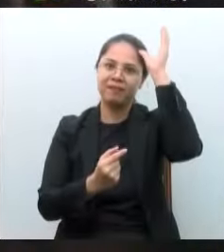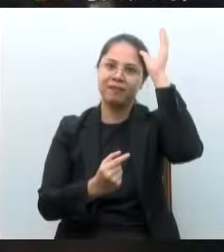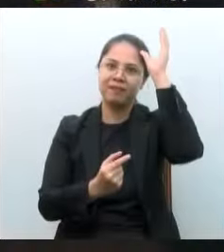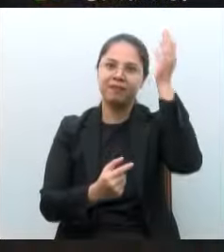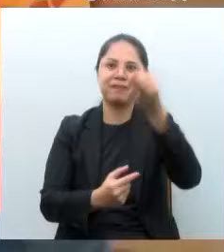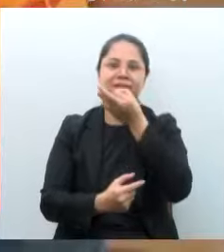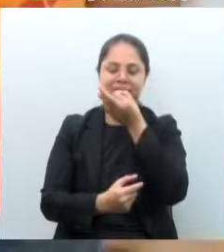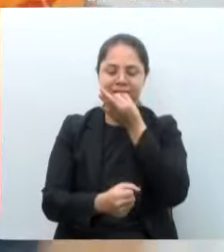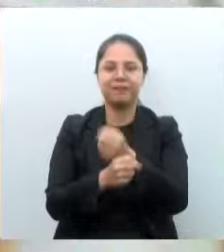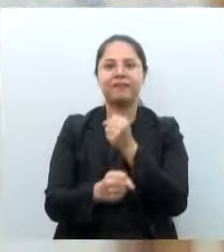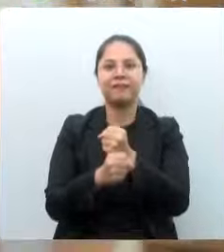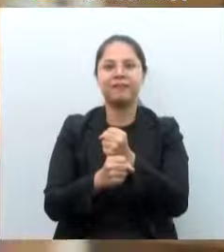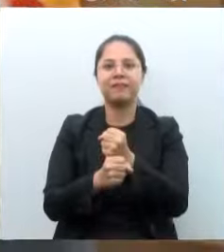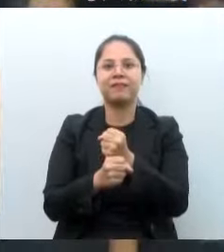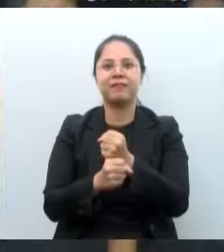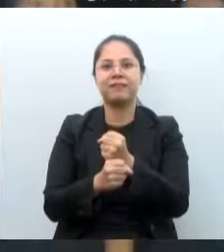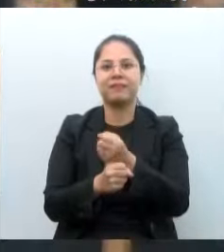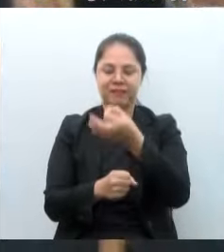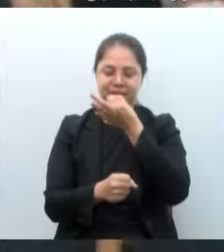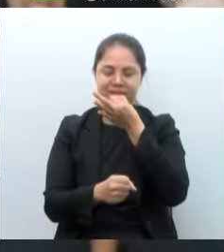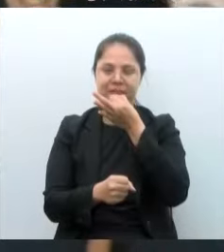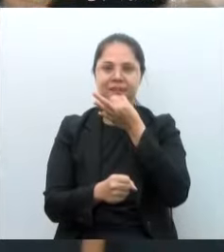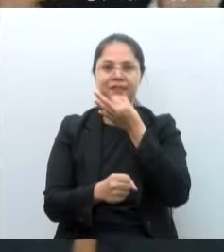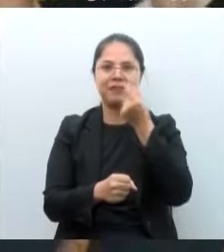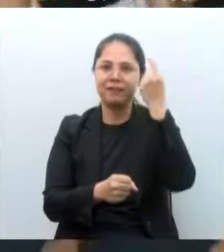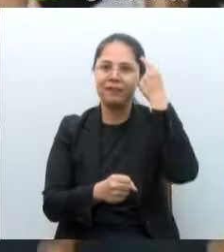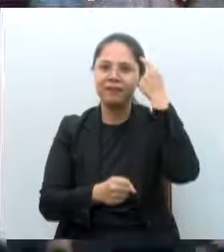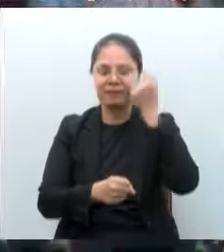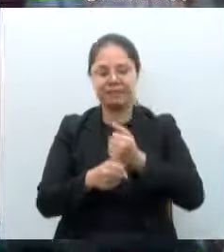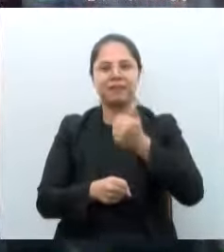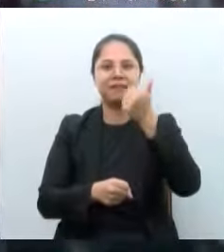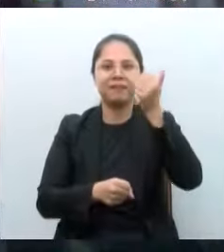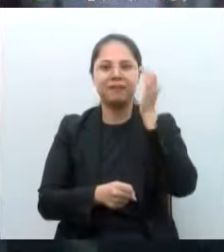าชีพที่จะเลี้ยงตนเองได้จนนำไปสู่มิติสร้างสรร